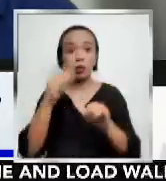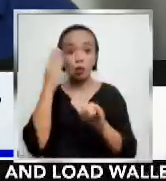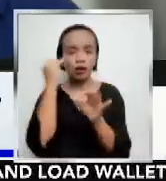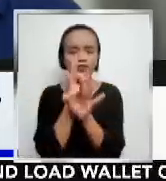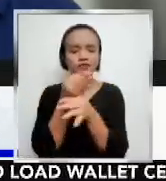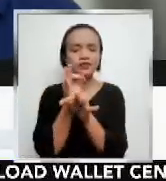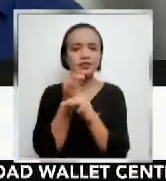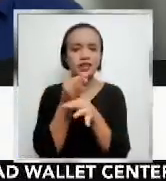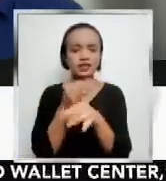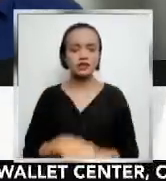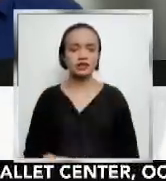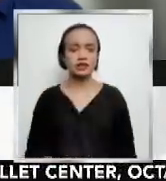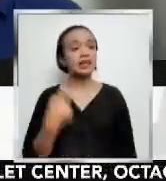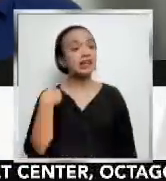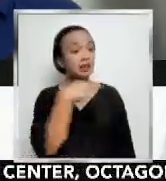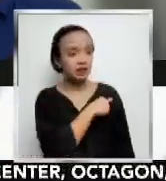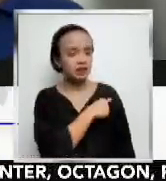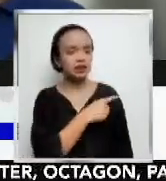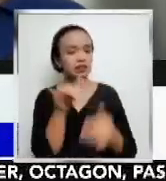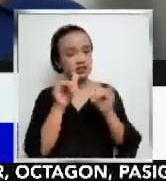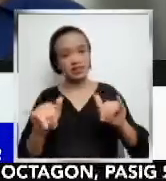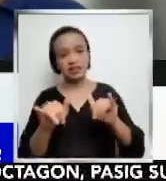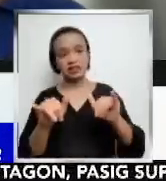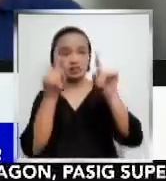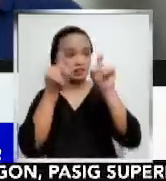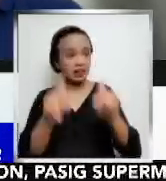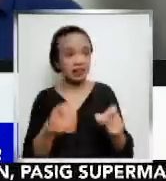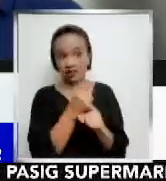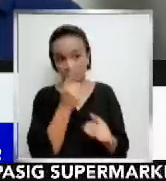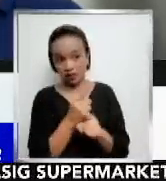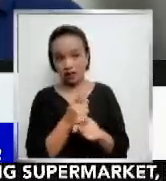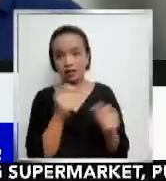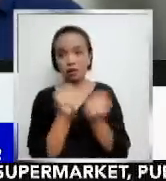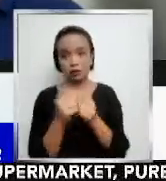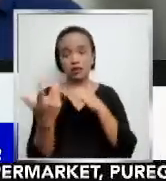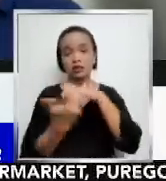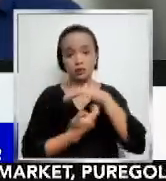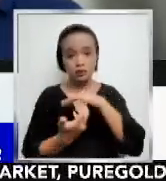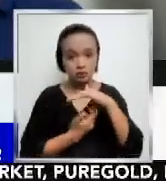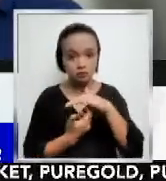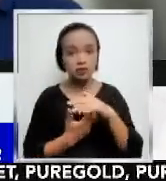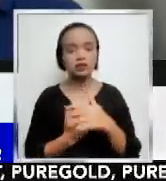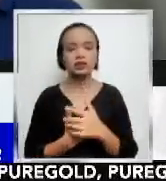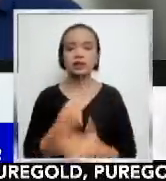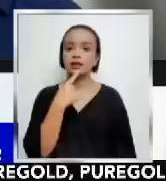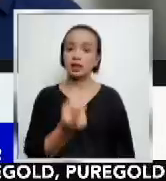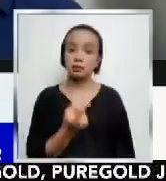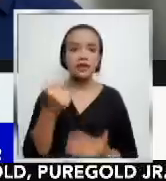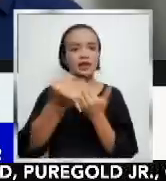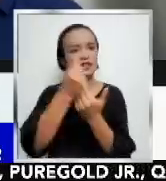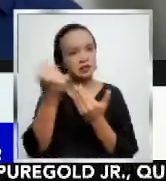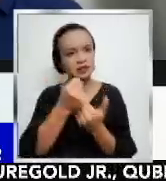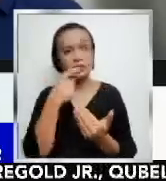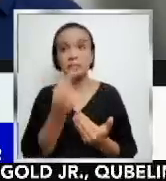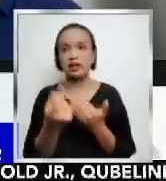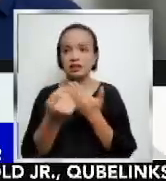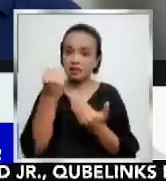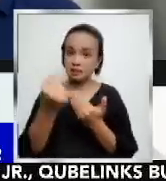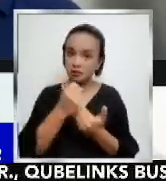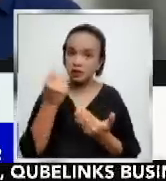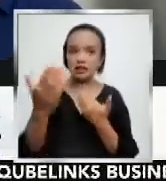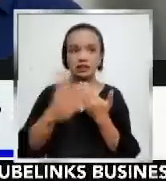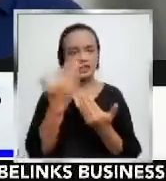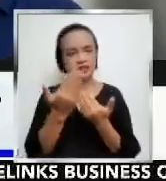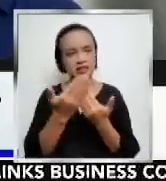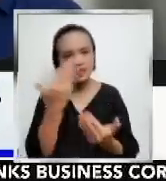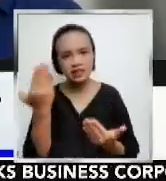mismo kasi we're testing it, di ba? Along with the customers, nasabi natin, simple, easy, di ba? Streamlined and